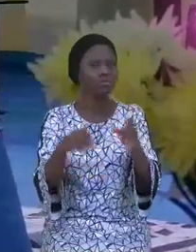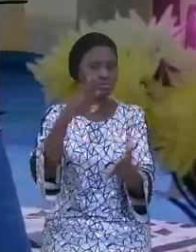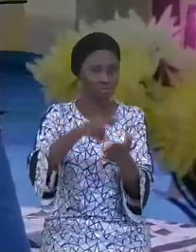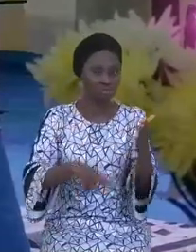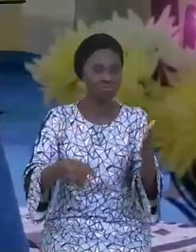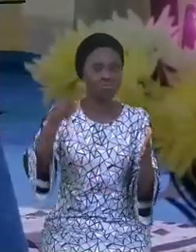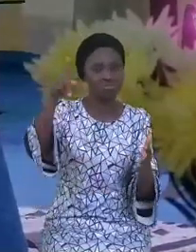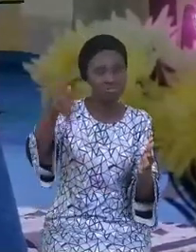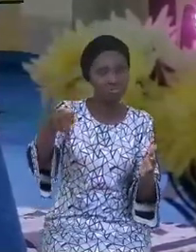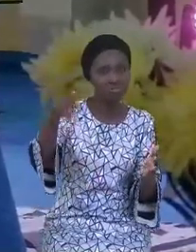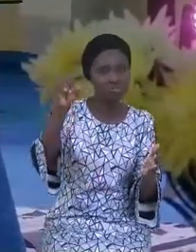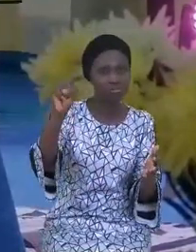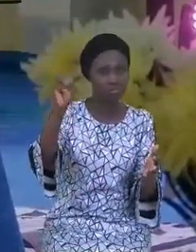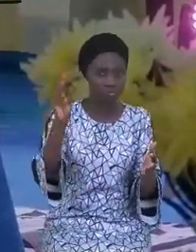105.